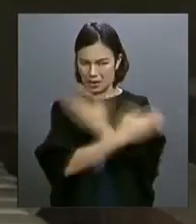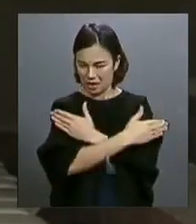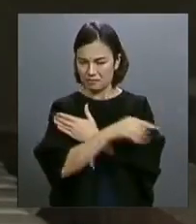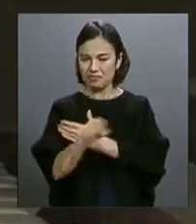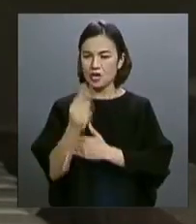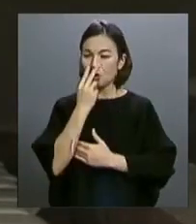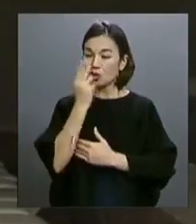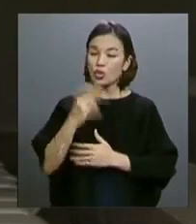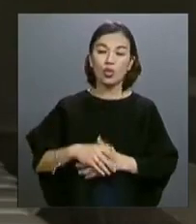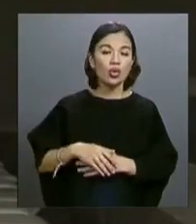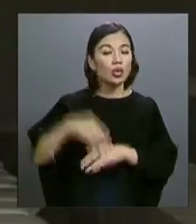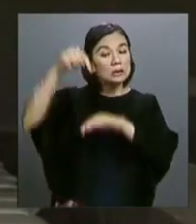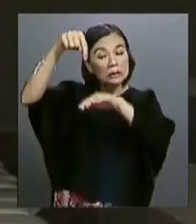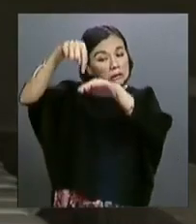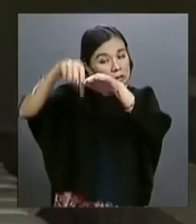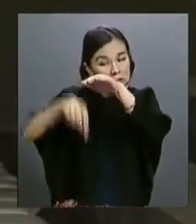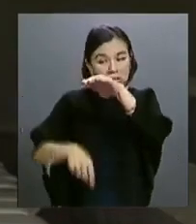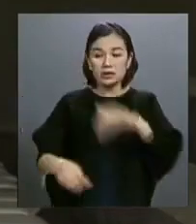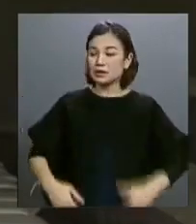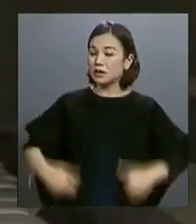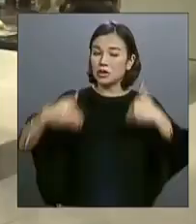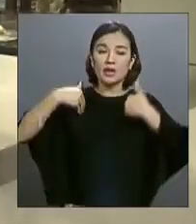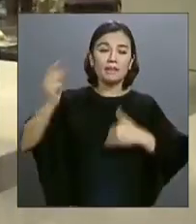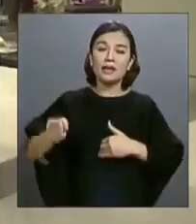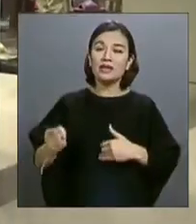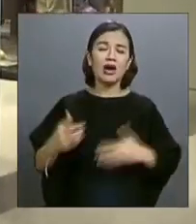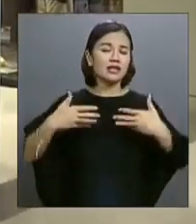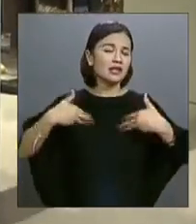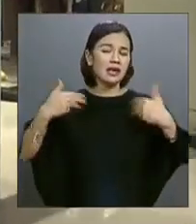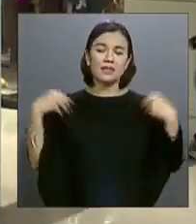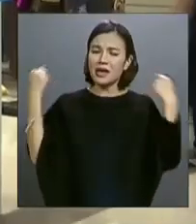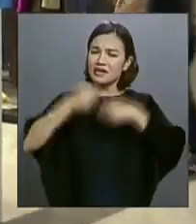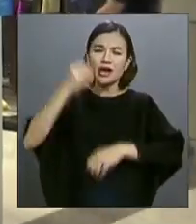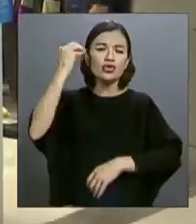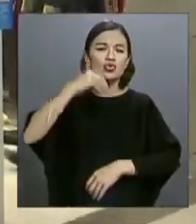แบบว่าสามารถลงลึกเข้าสู่แบบชีวิตประจำวันได้จริง